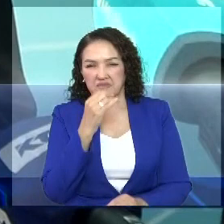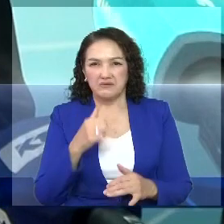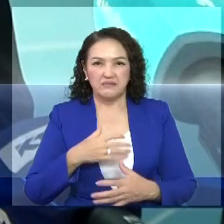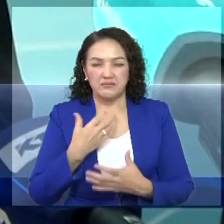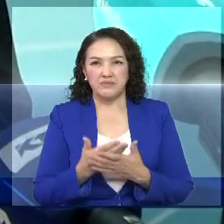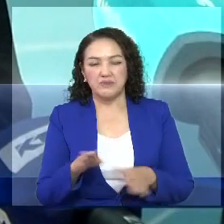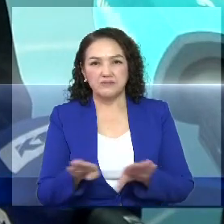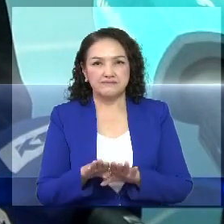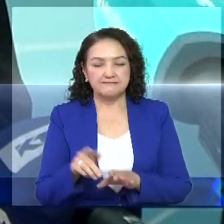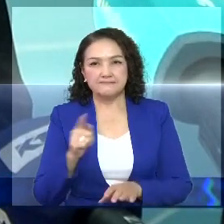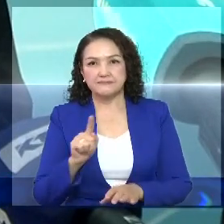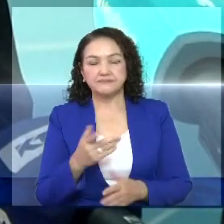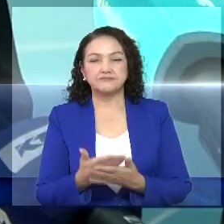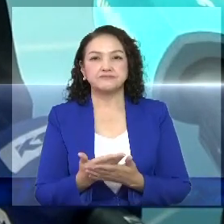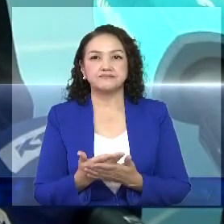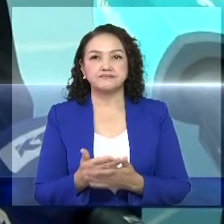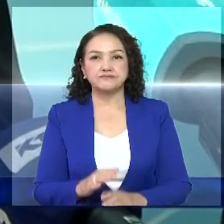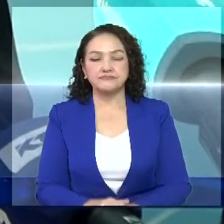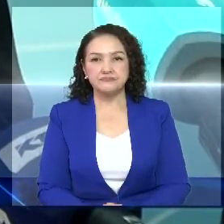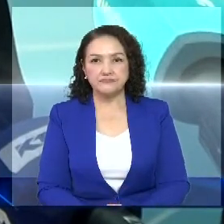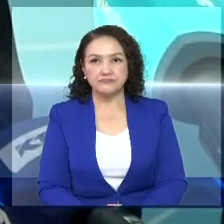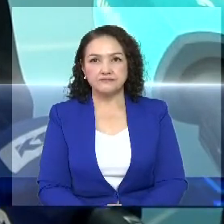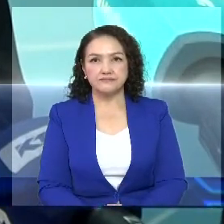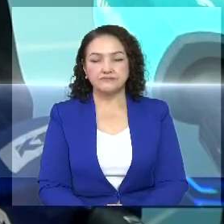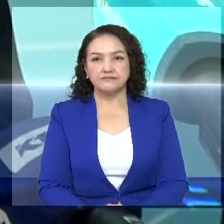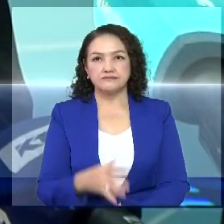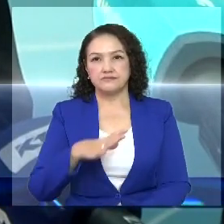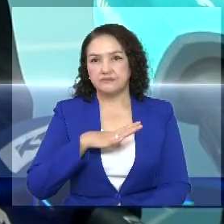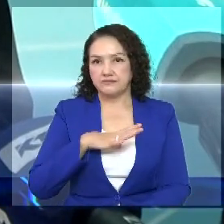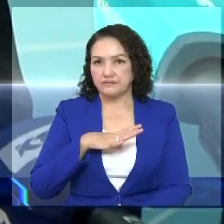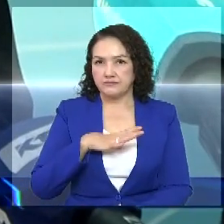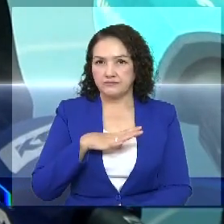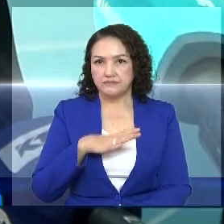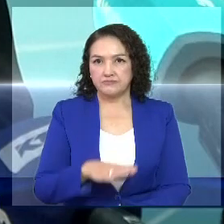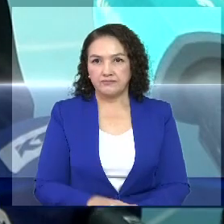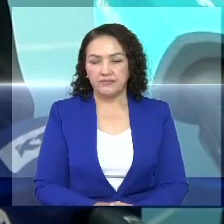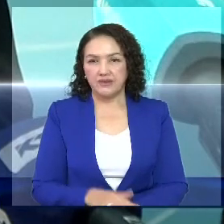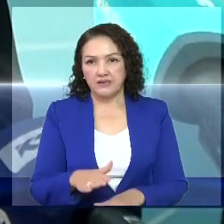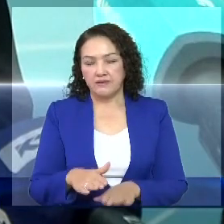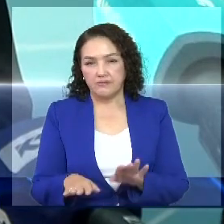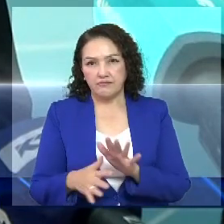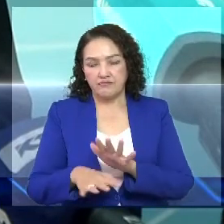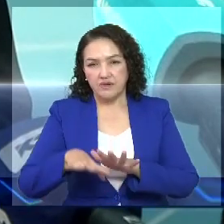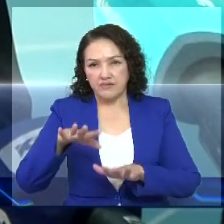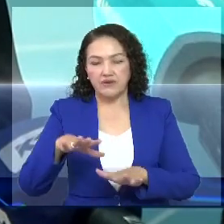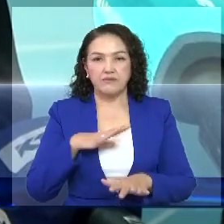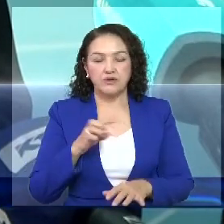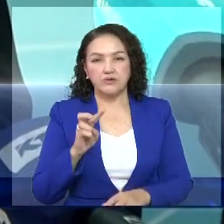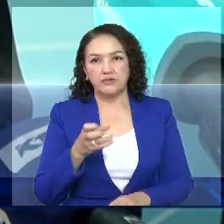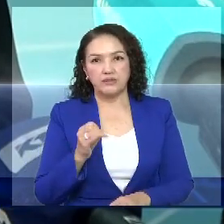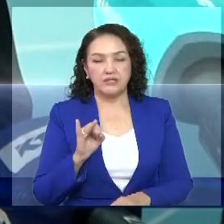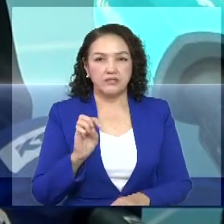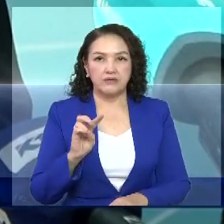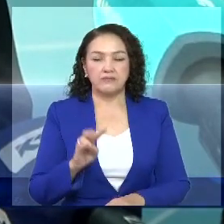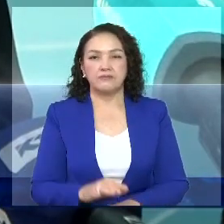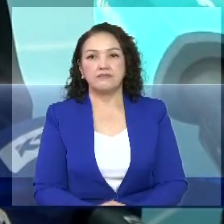чтобы обнаружить утечку газа. Ну, скорее всего, это было превышение, да. Превышение нормы. А